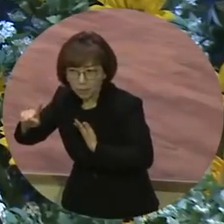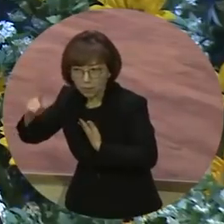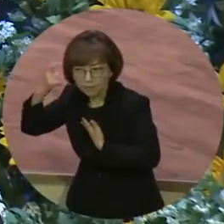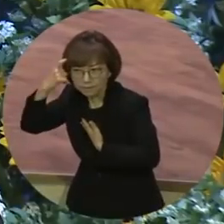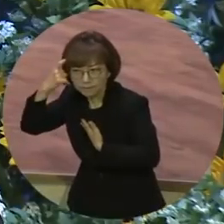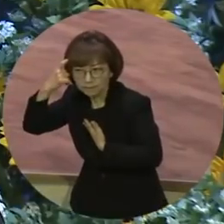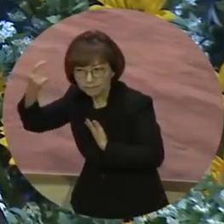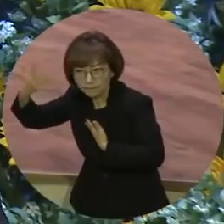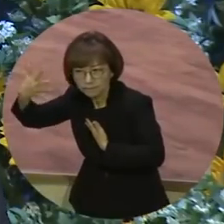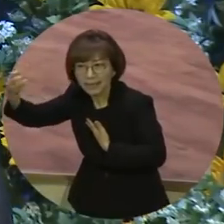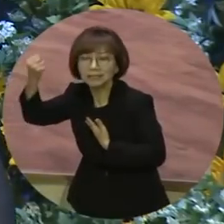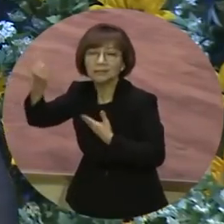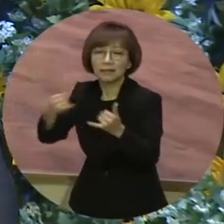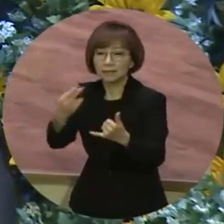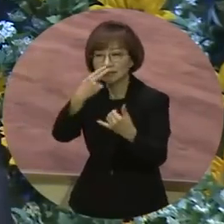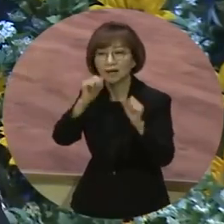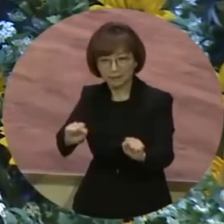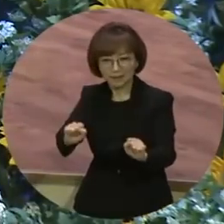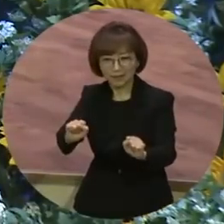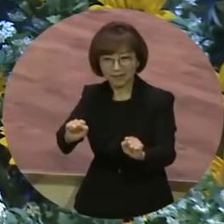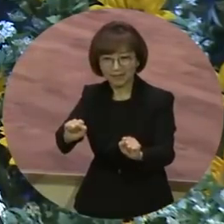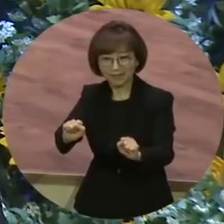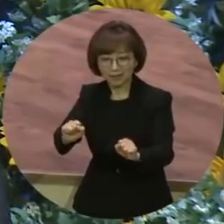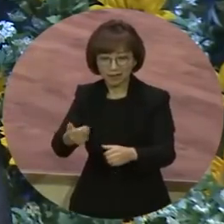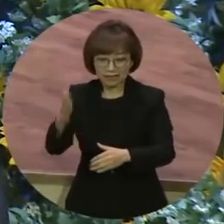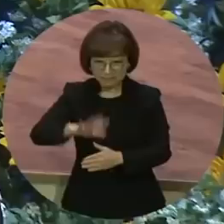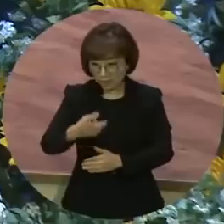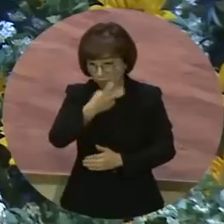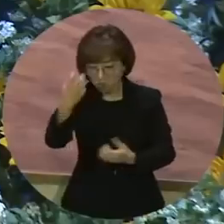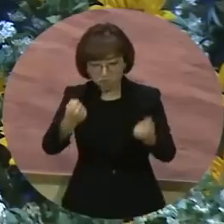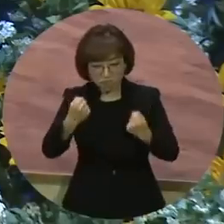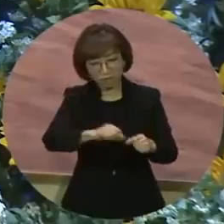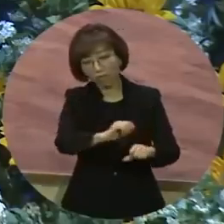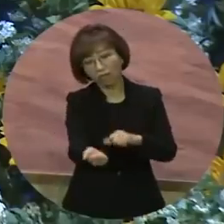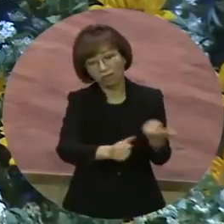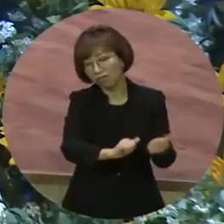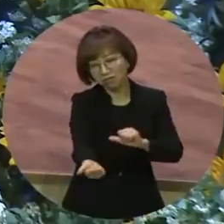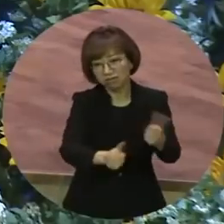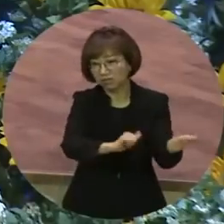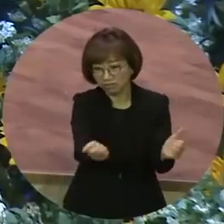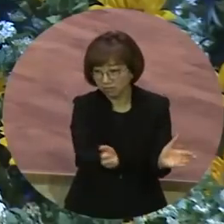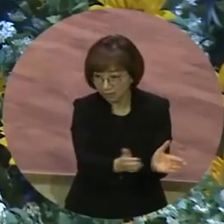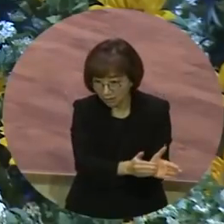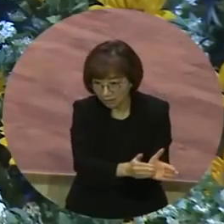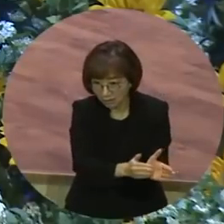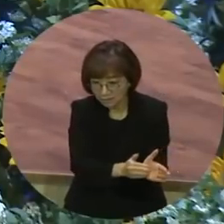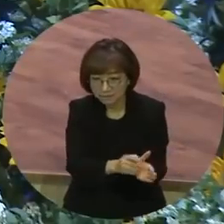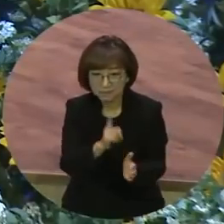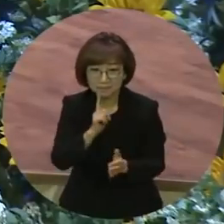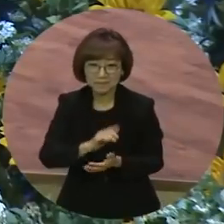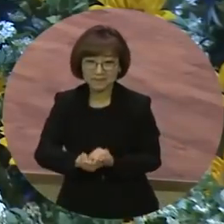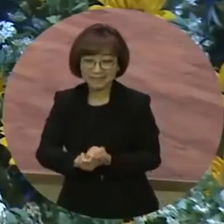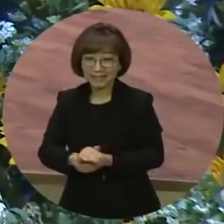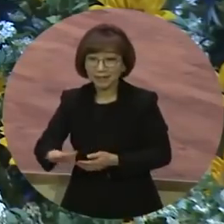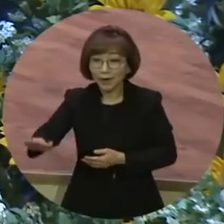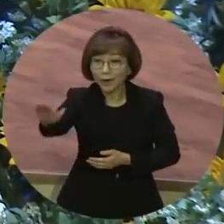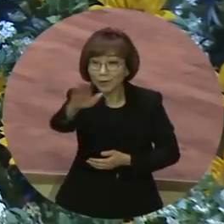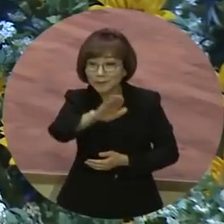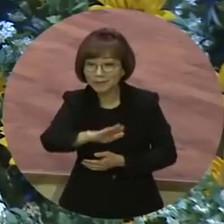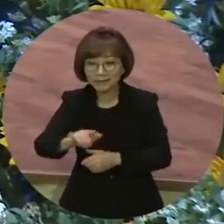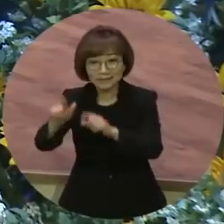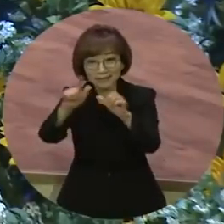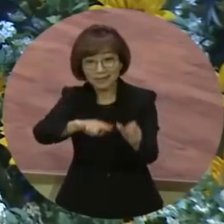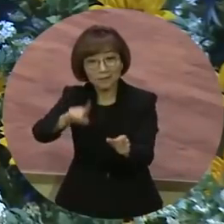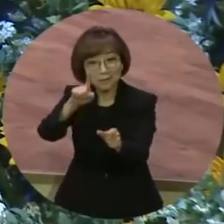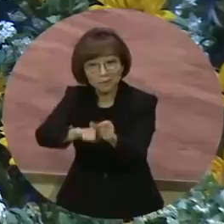자만 살아남았다. 그 말. 삶의 의미를 가졌다. 성도 여러분, 여러분이 가지고 있는 삶의